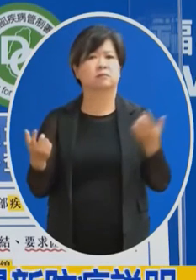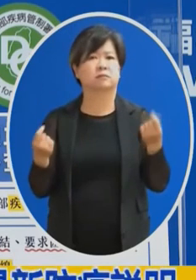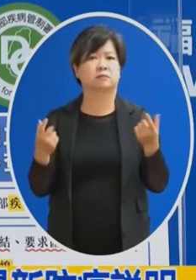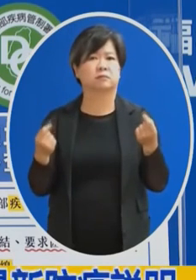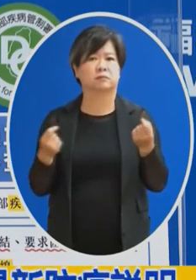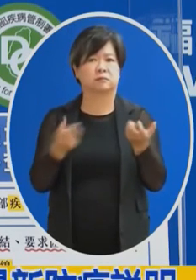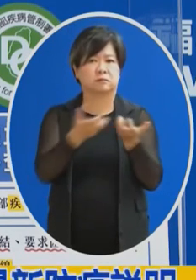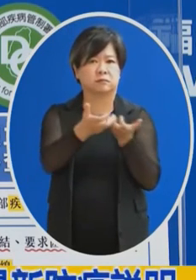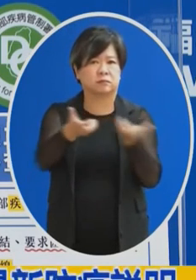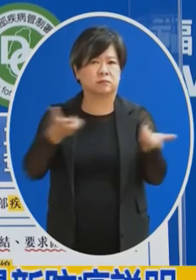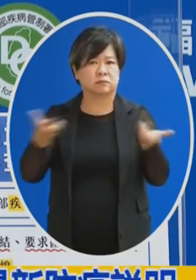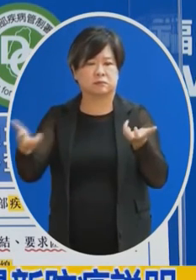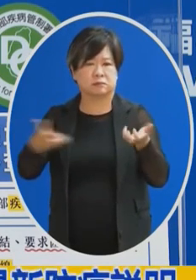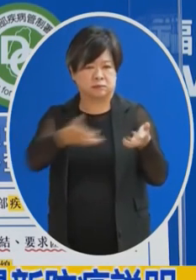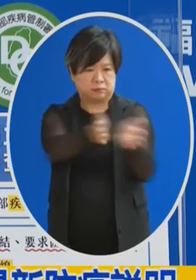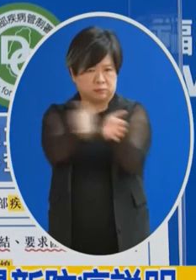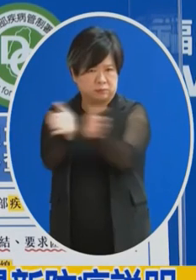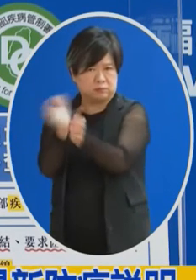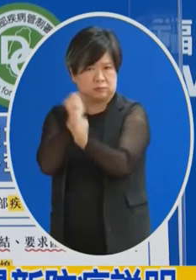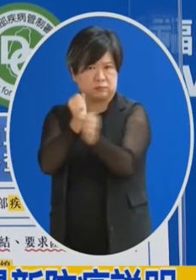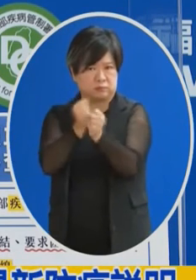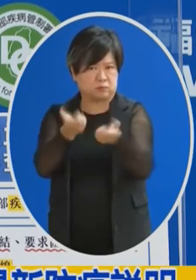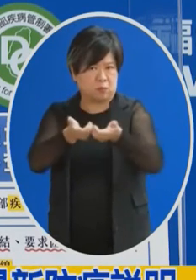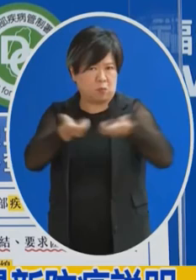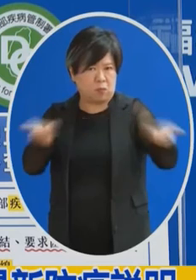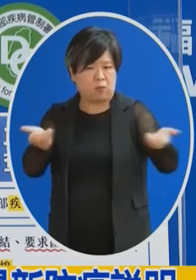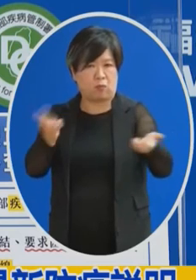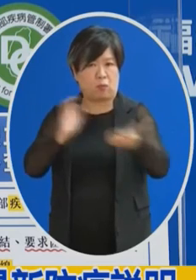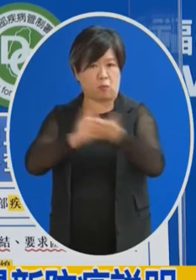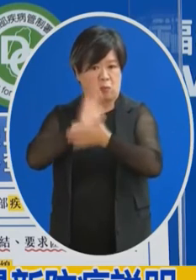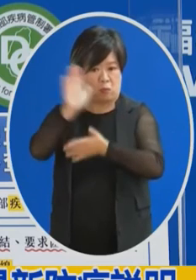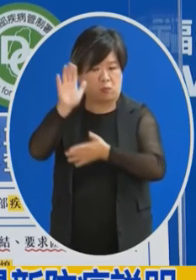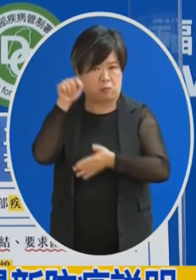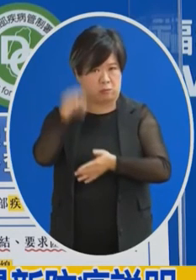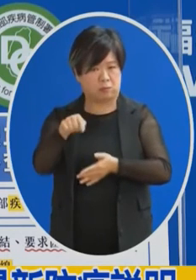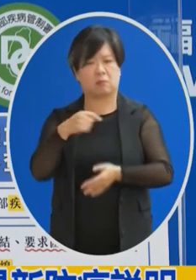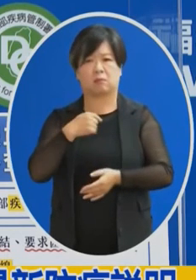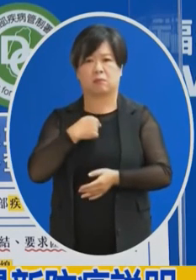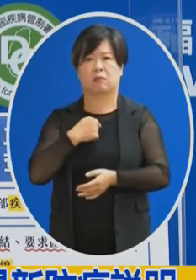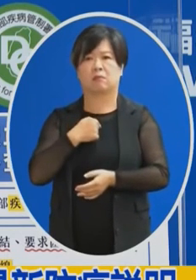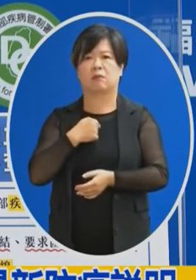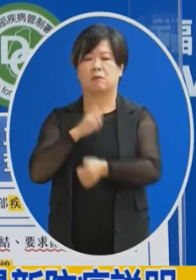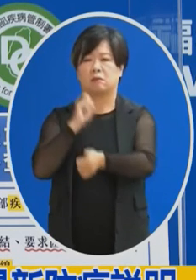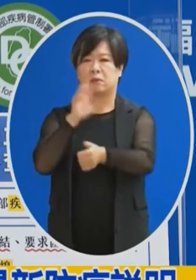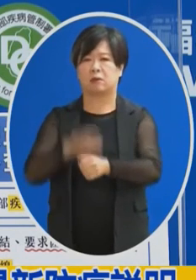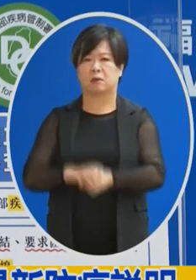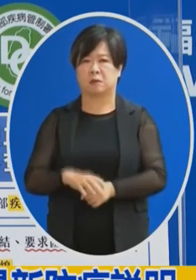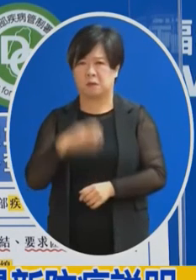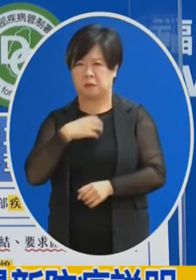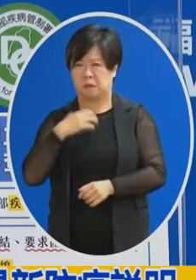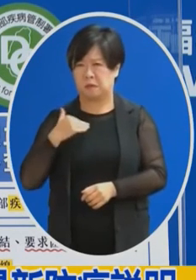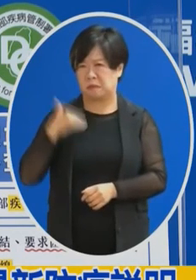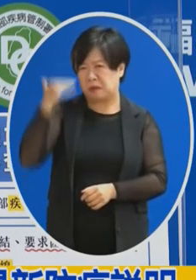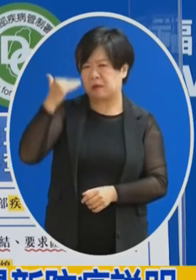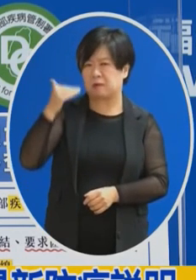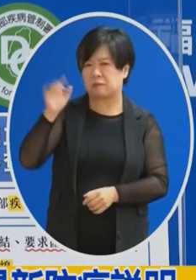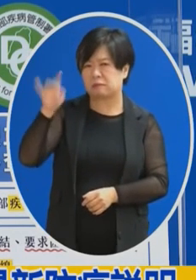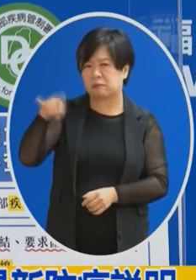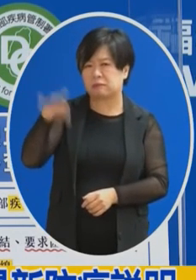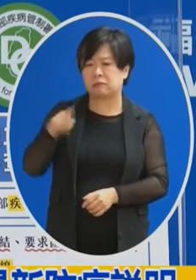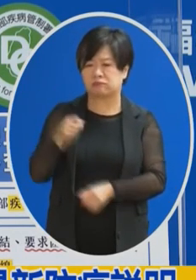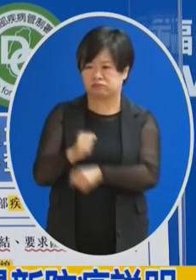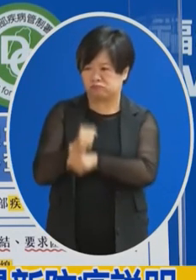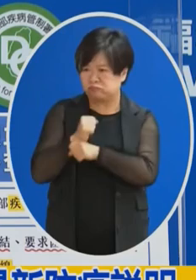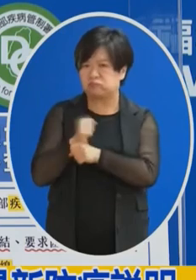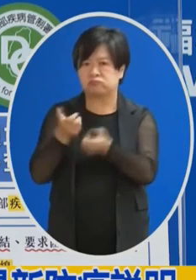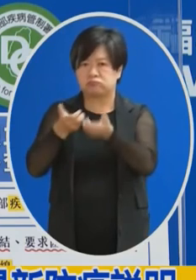些分组的勤务，那未来在这一块我们会请比较高风险的地区会去落实